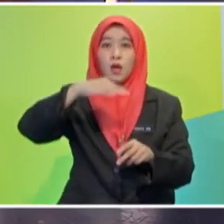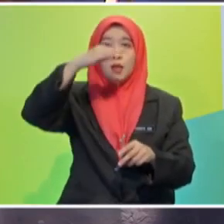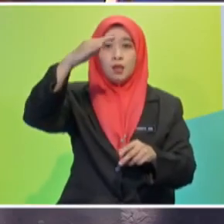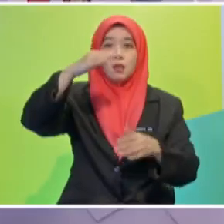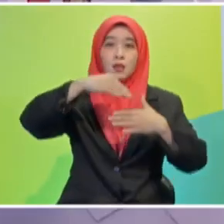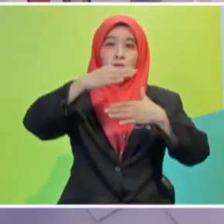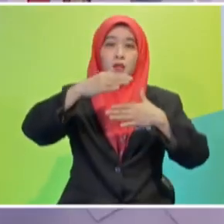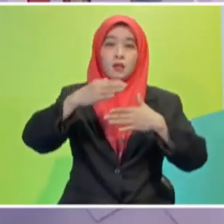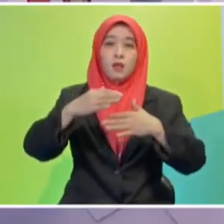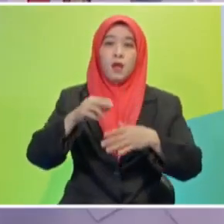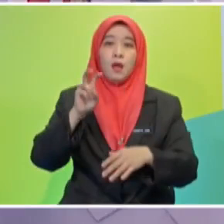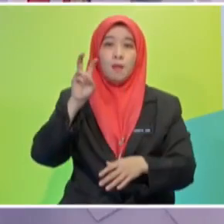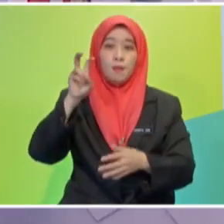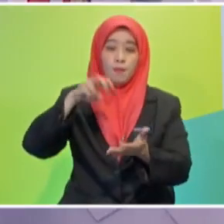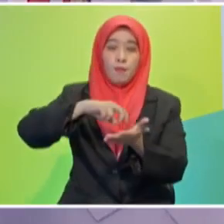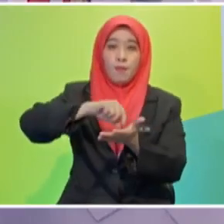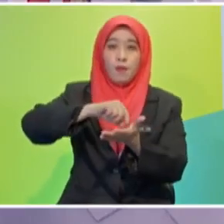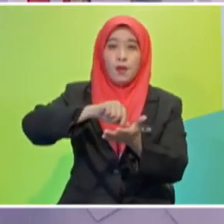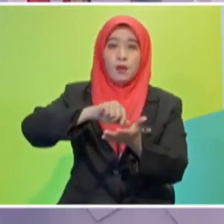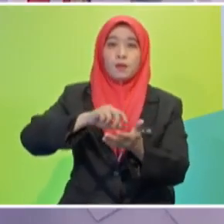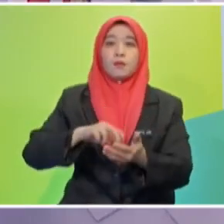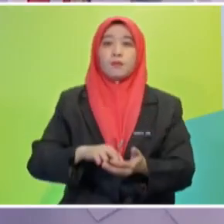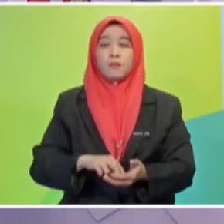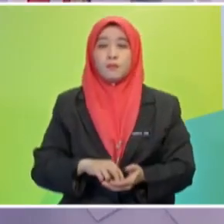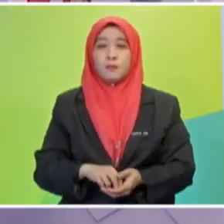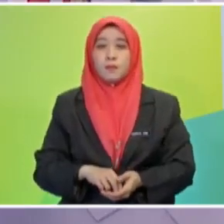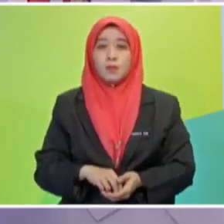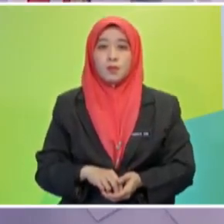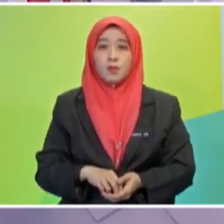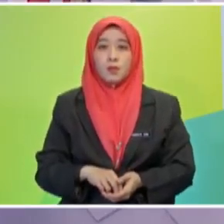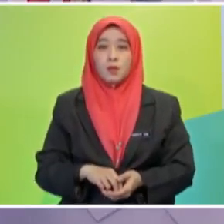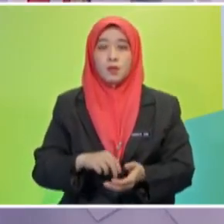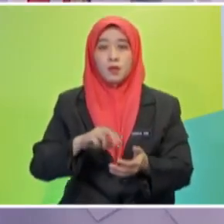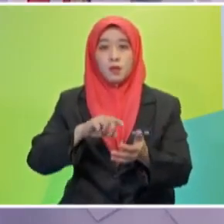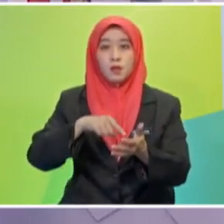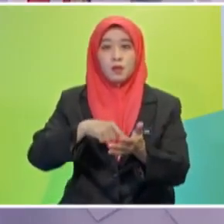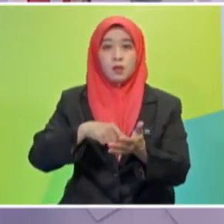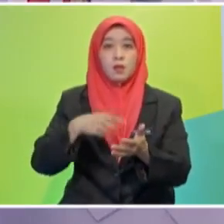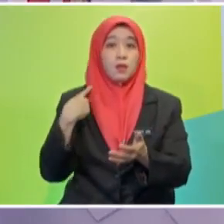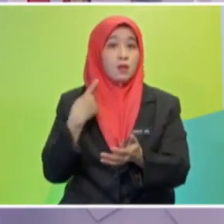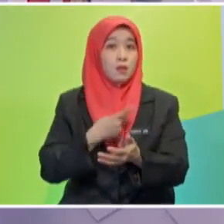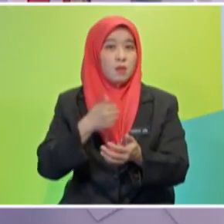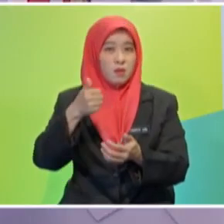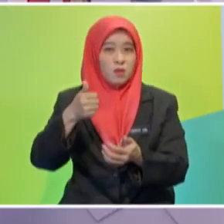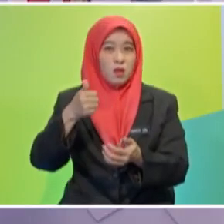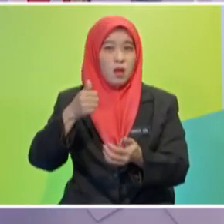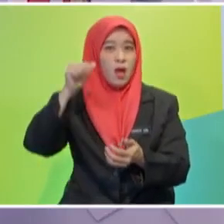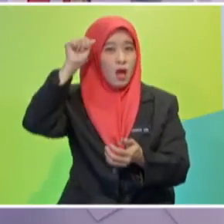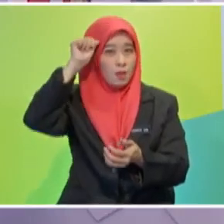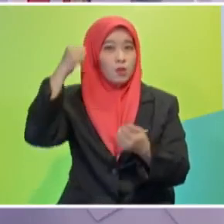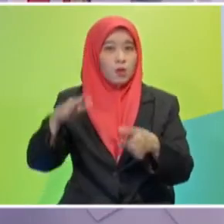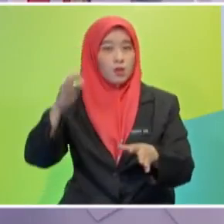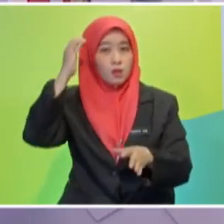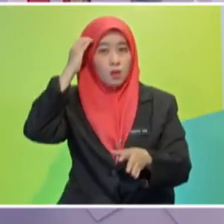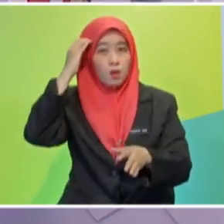ini. Okey, bagus. Okey, betul. Okey. Okey, tak apalah. Okey, ini pun dah kira bagus dah sebab Aiman dah dapat kenal